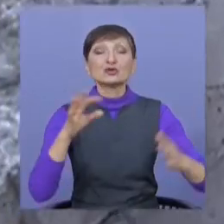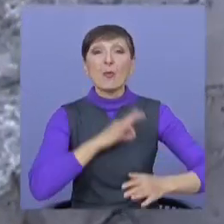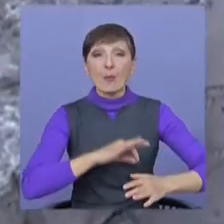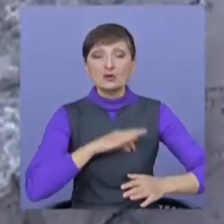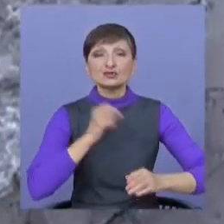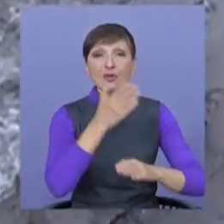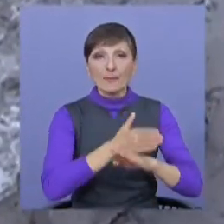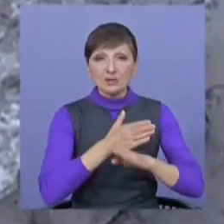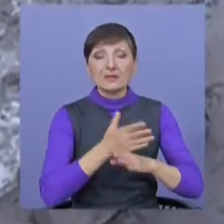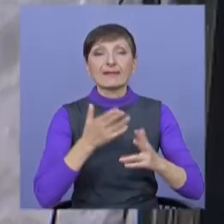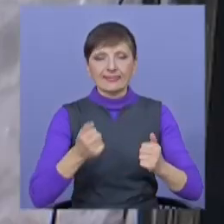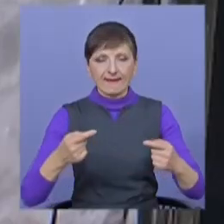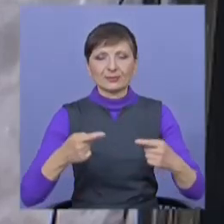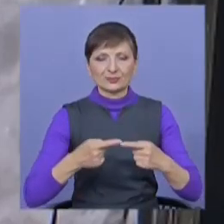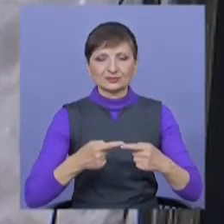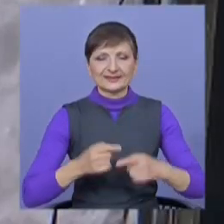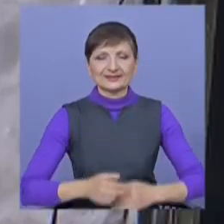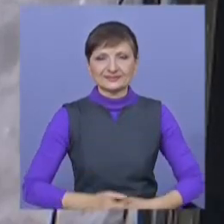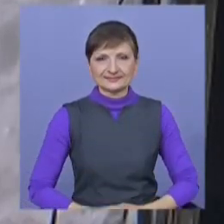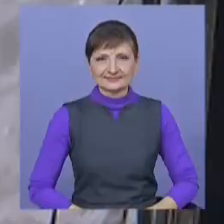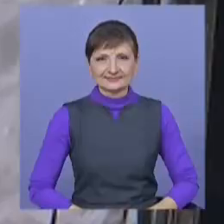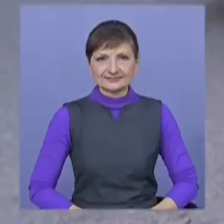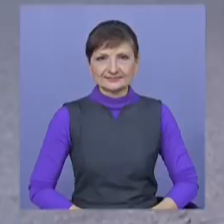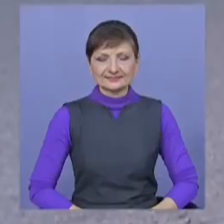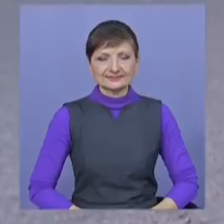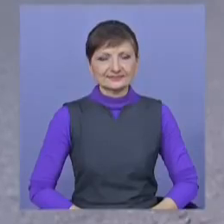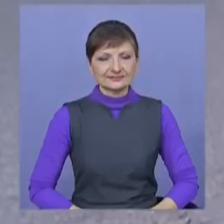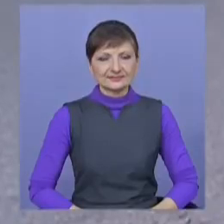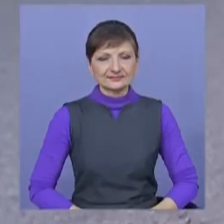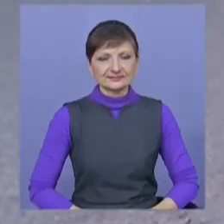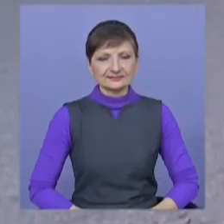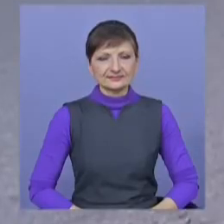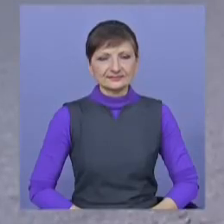пользы городу, вполне вероятно. Дина Жанабекова, Мурат Тайжанов, телеканал «Алматы».